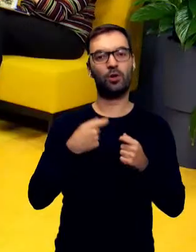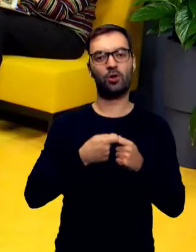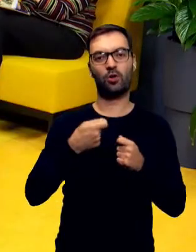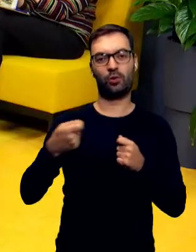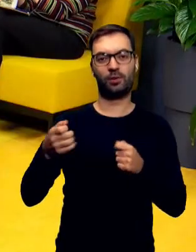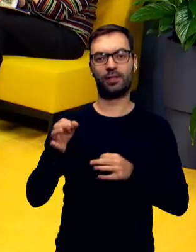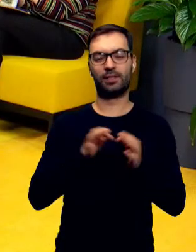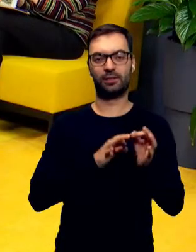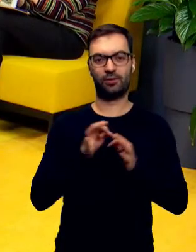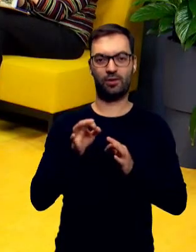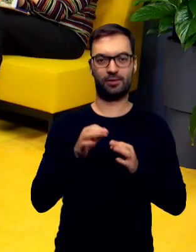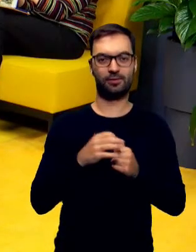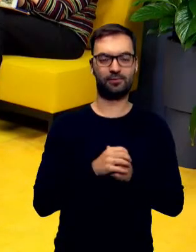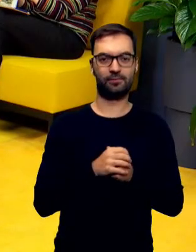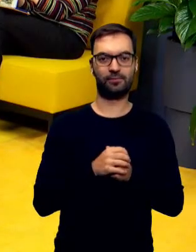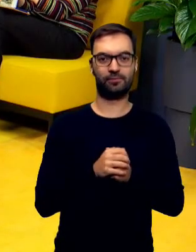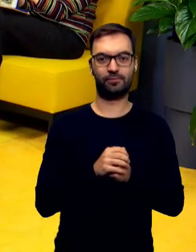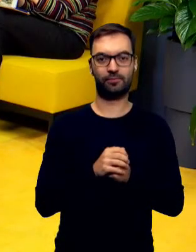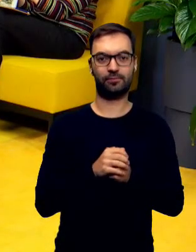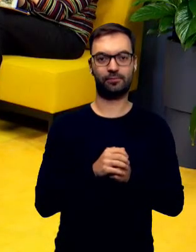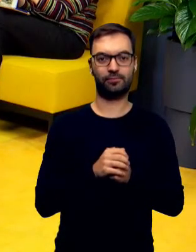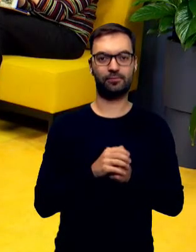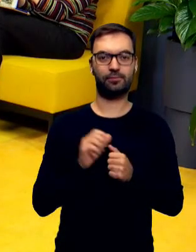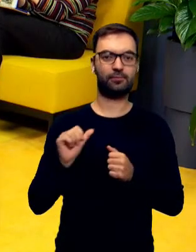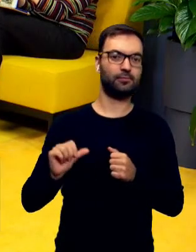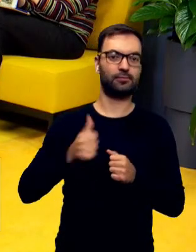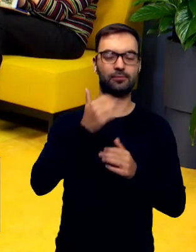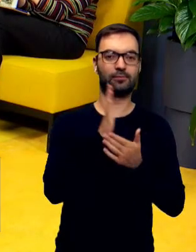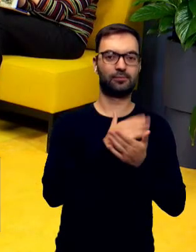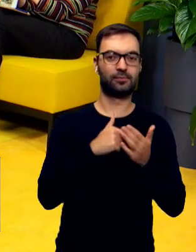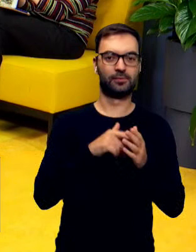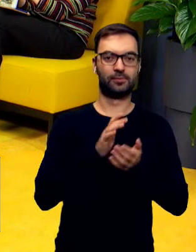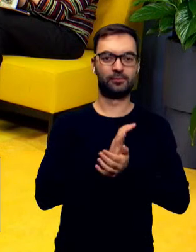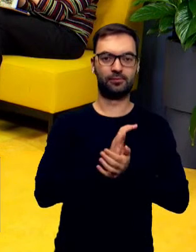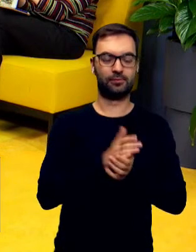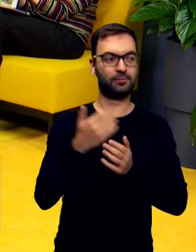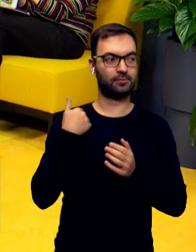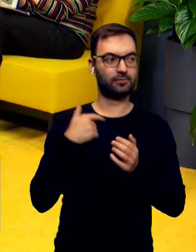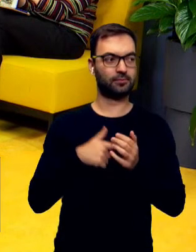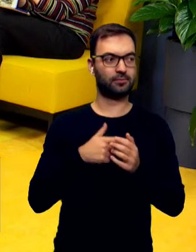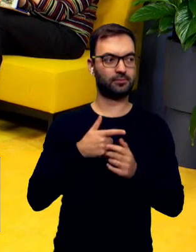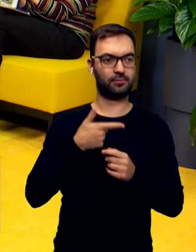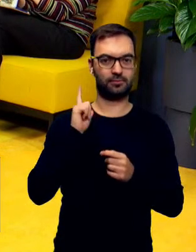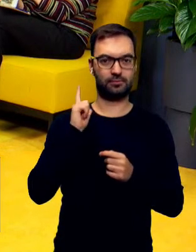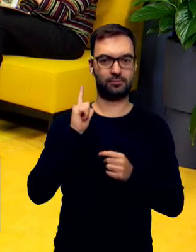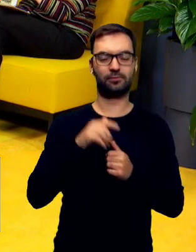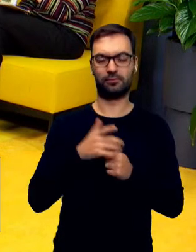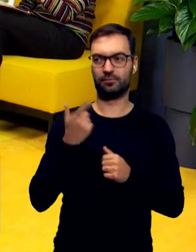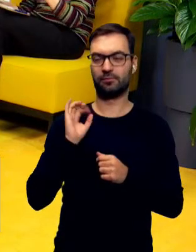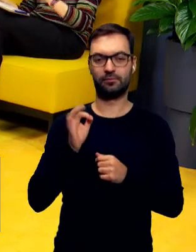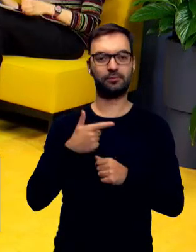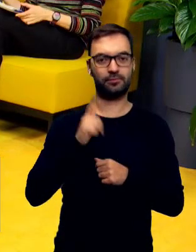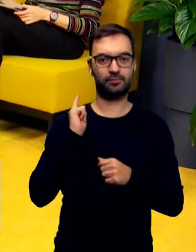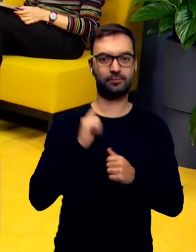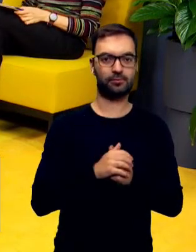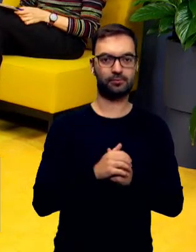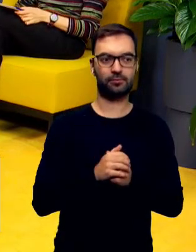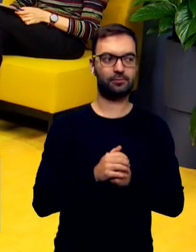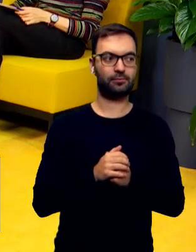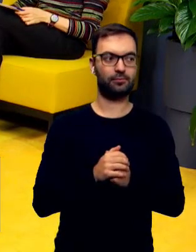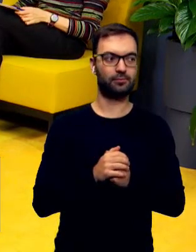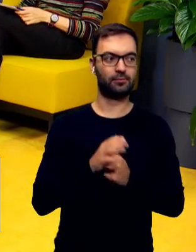kontynuacja opowieści i ta pierwsza książka, która okazała się dwa lata temu.